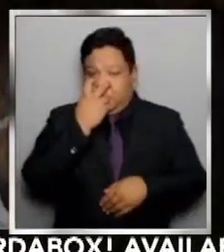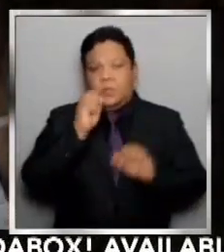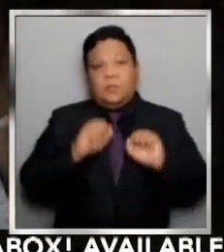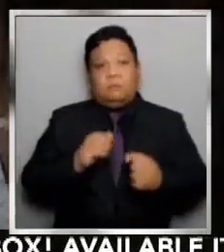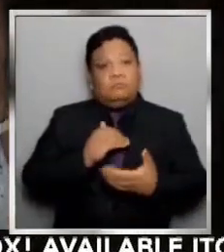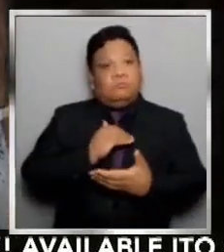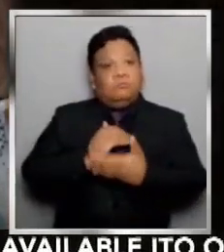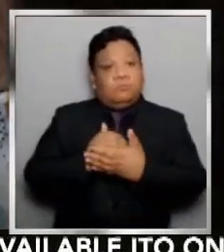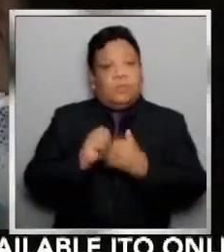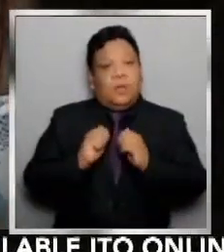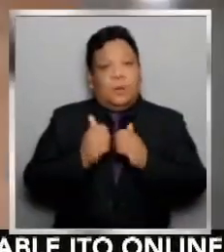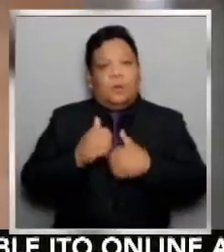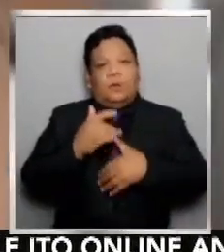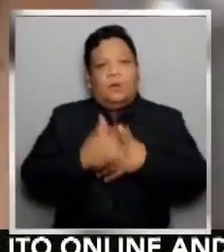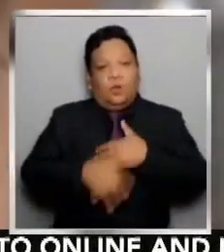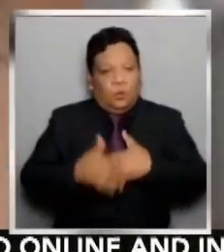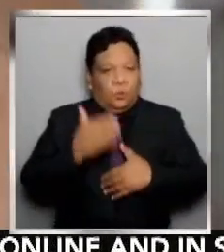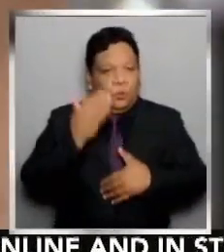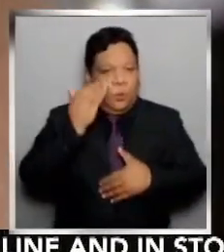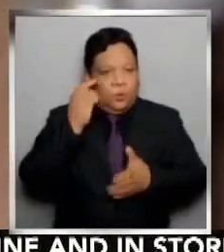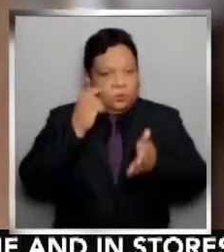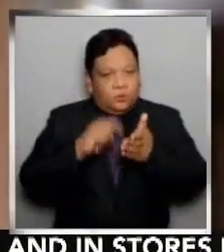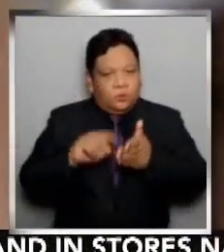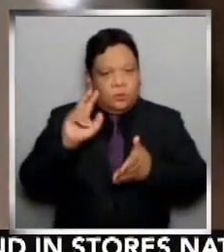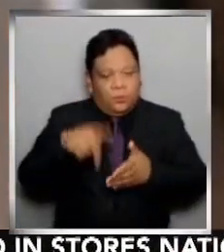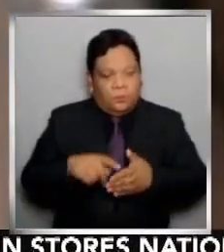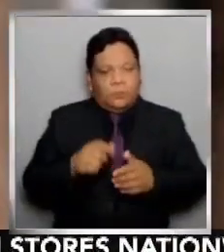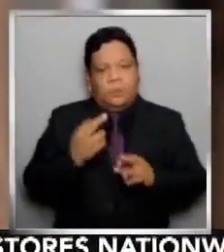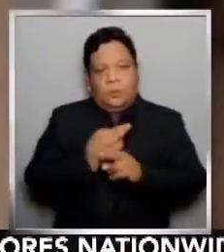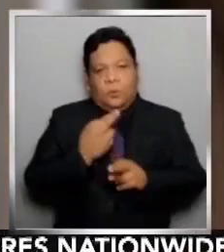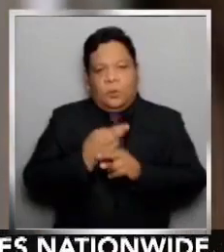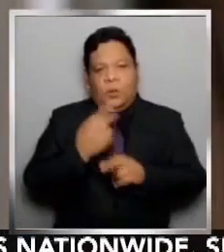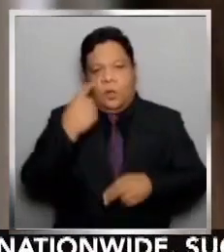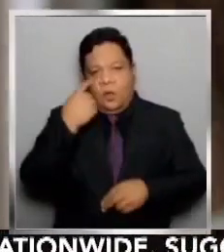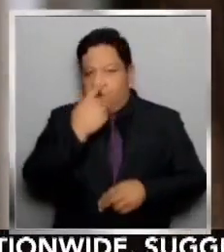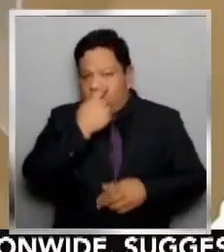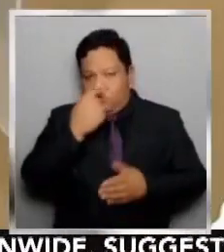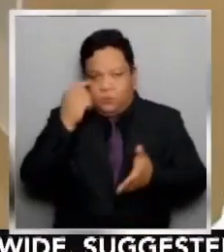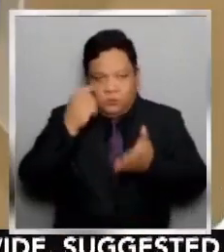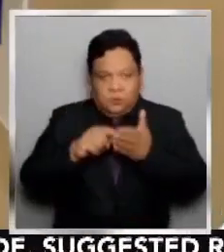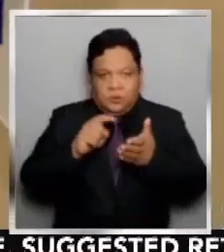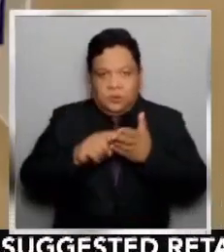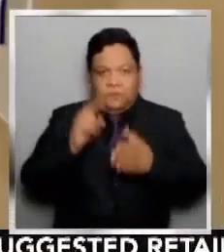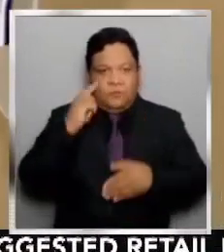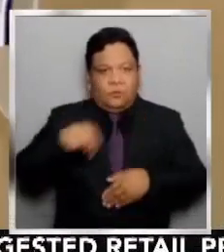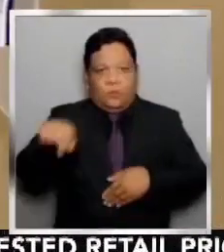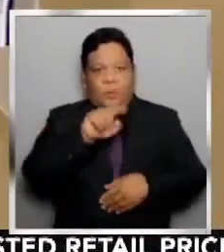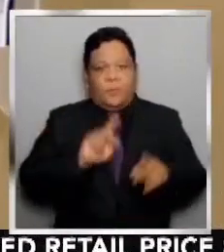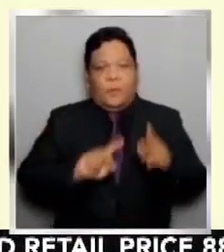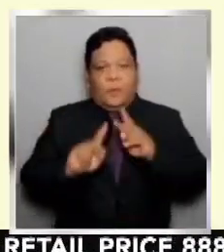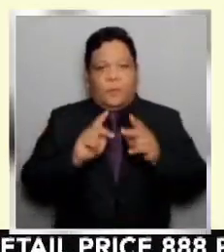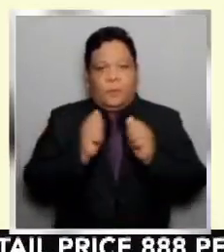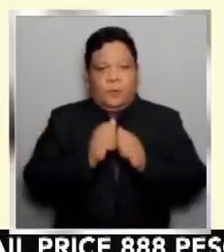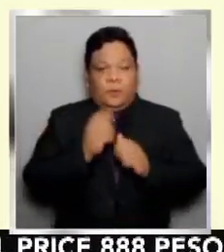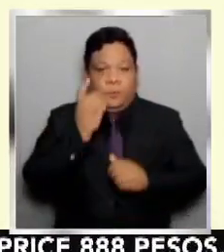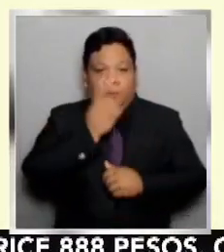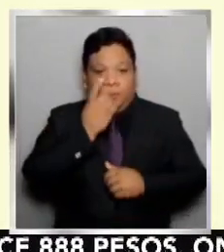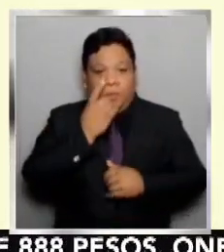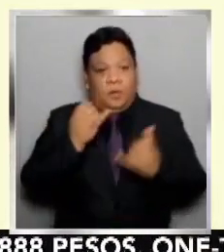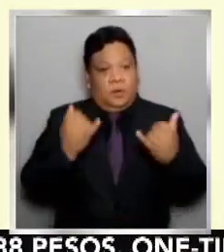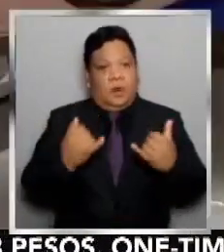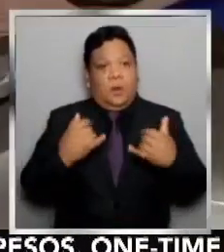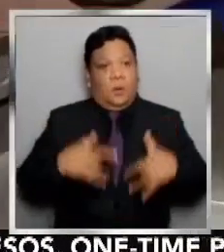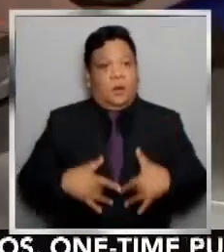early screening at regular na pagpapacheck up ng mata ng mga taong may diabetes. Ngayong Sight Saving Month, ang GMA